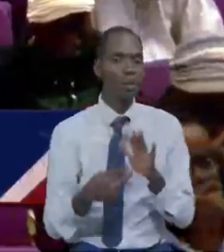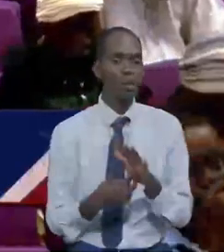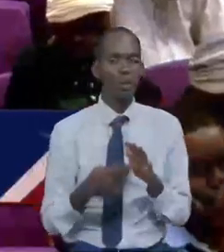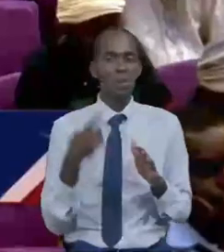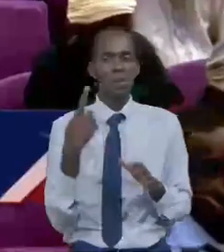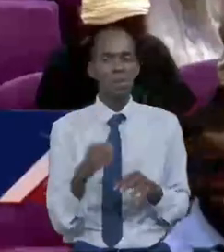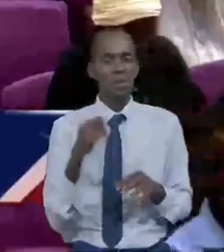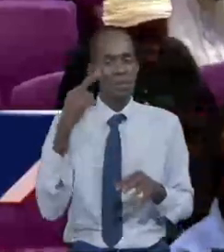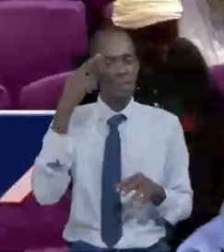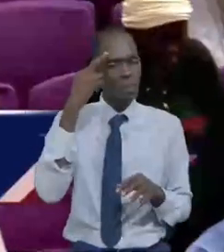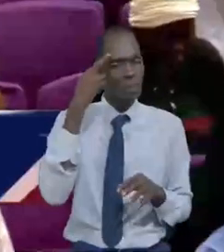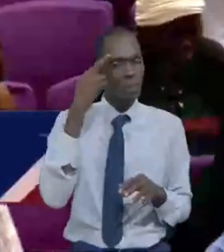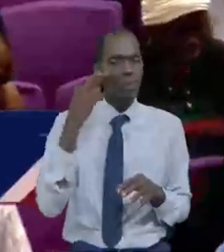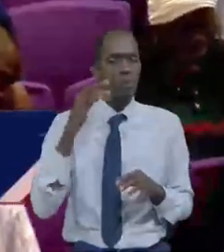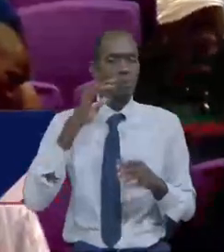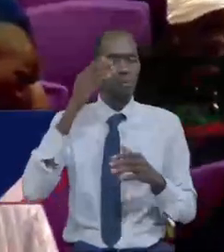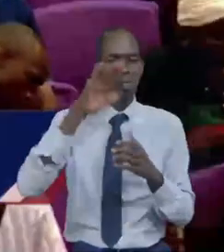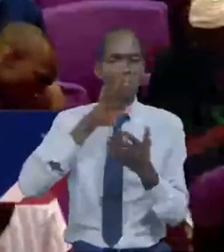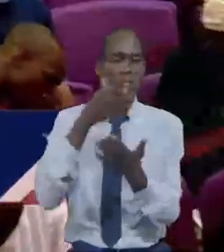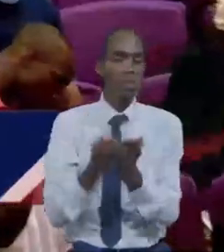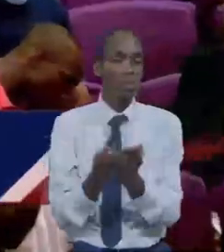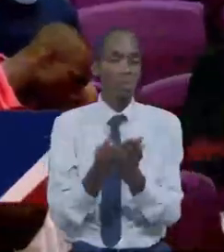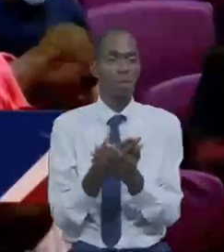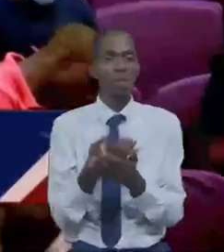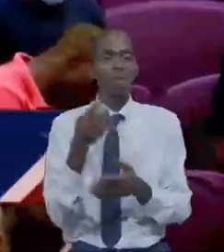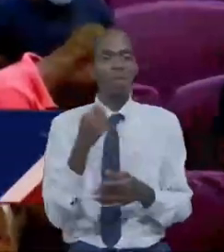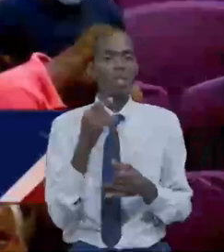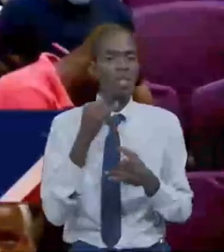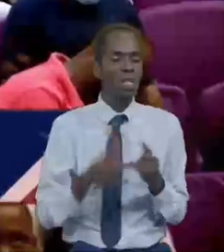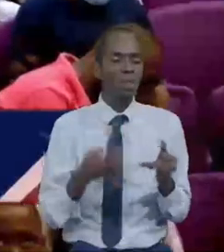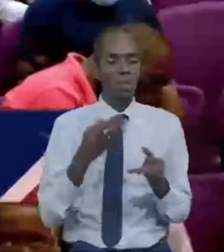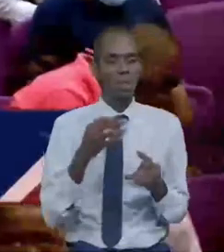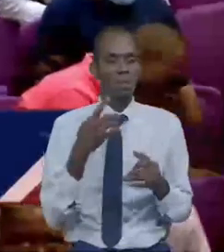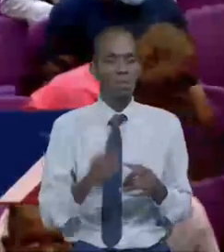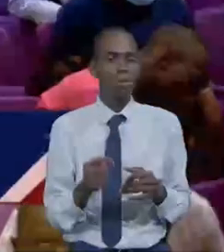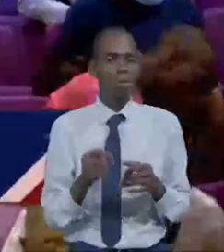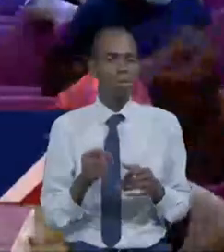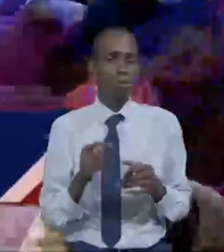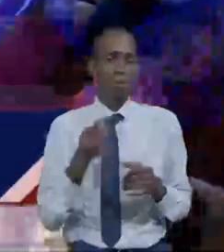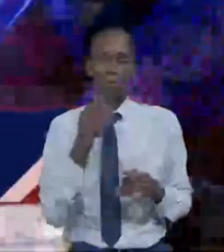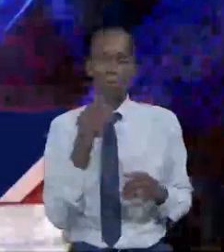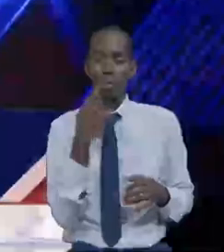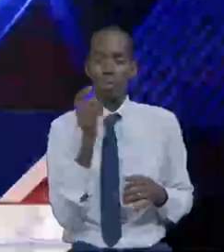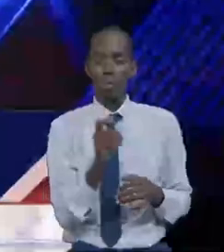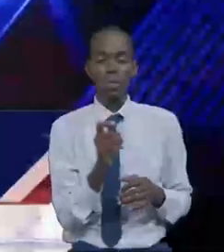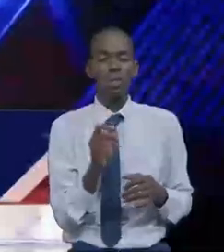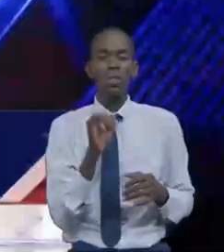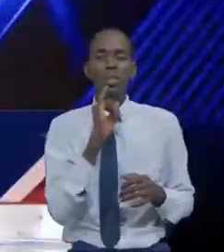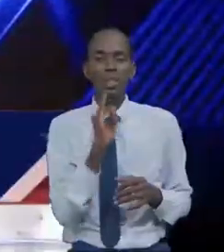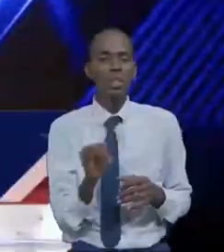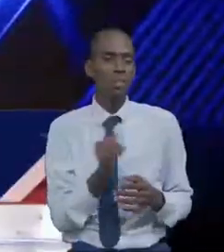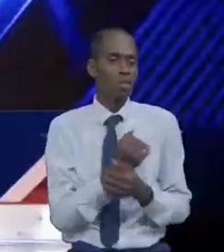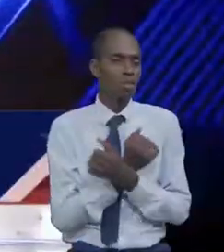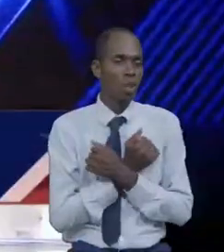Mais le but ultime, le but du commandement, c'est une charité venant